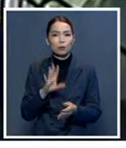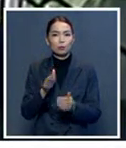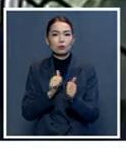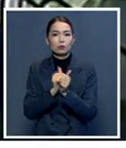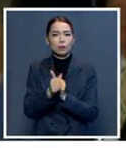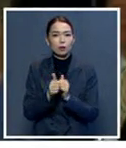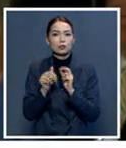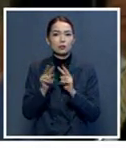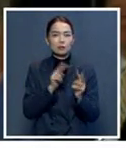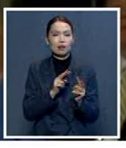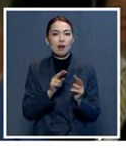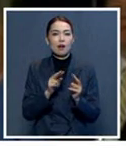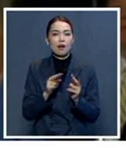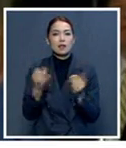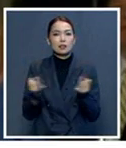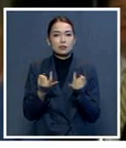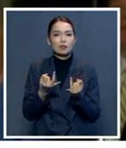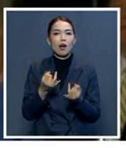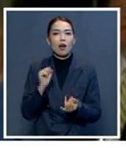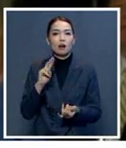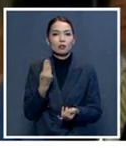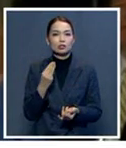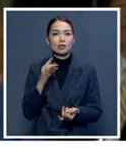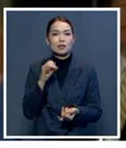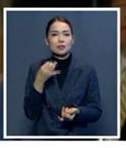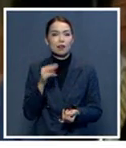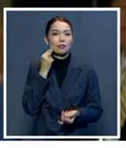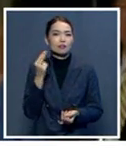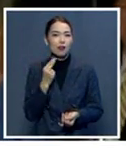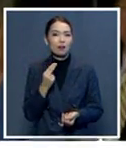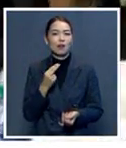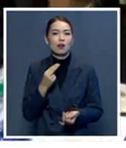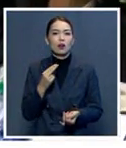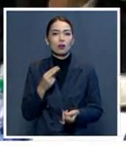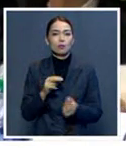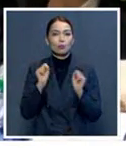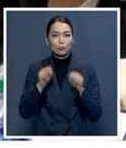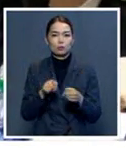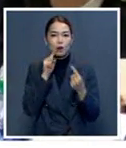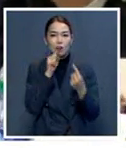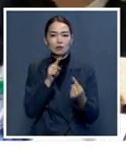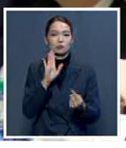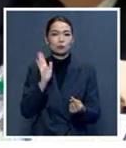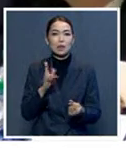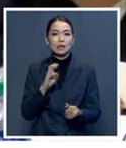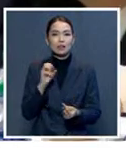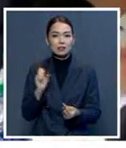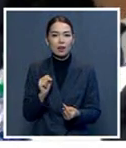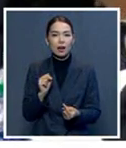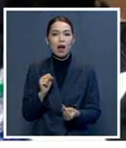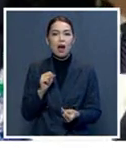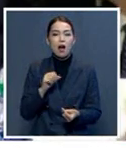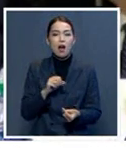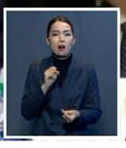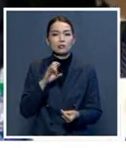бастады. Осылайша Ақш, Ресей мен Қытайдың ғарыштағы мүмкіндіктеріне қарсы тұрмақ. НАСА астронавтары айға